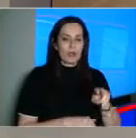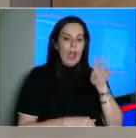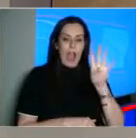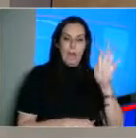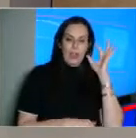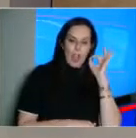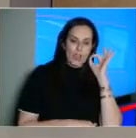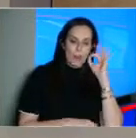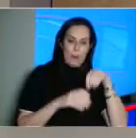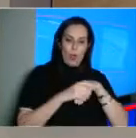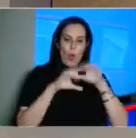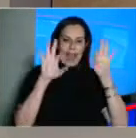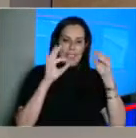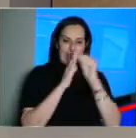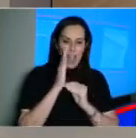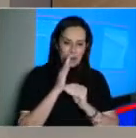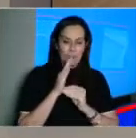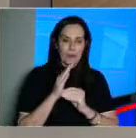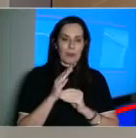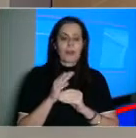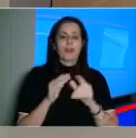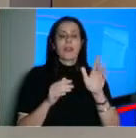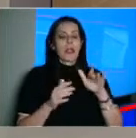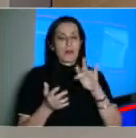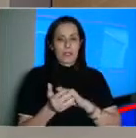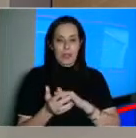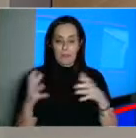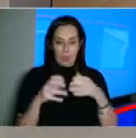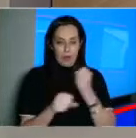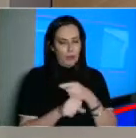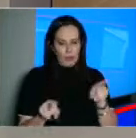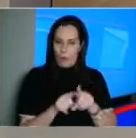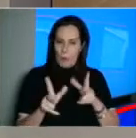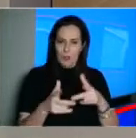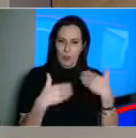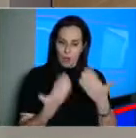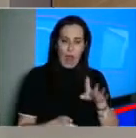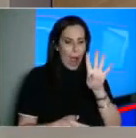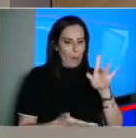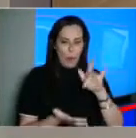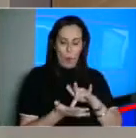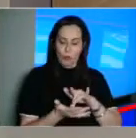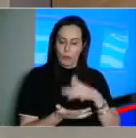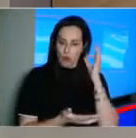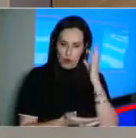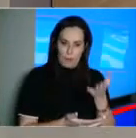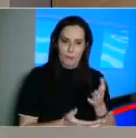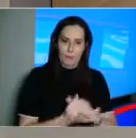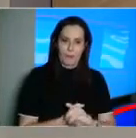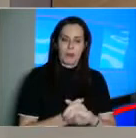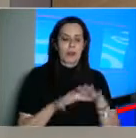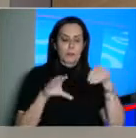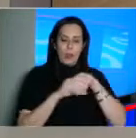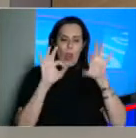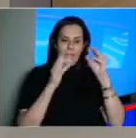4 נשים בעשייה הראשונה. בסדר יורד נמצא את העבודה שכמו מרץ נותנת רק 4 מושבים לנשים